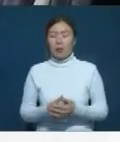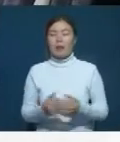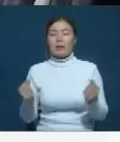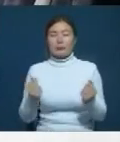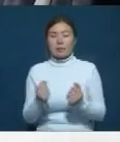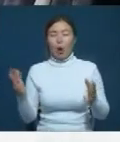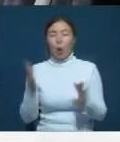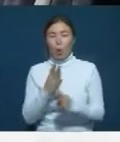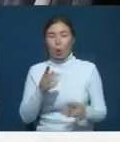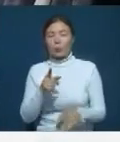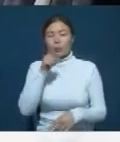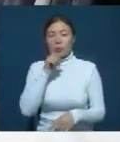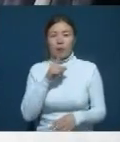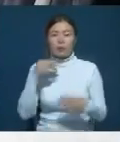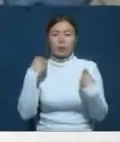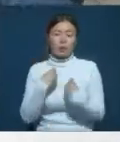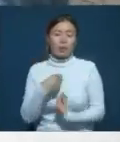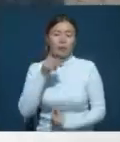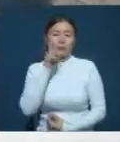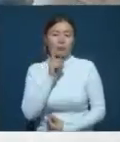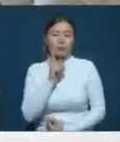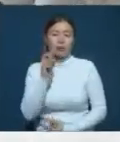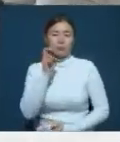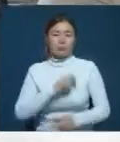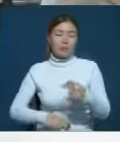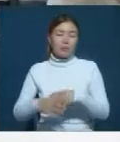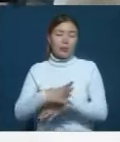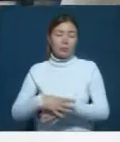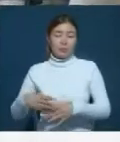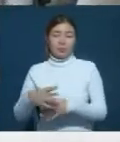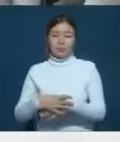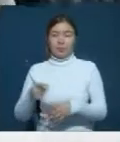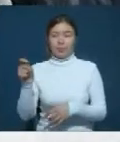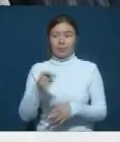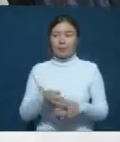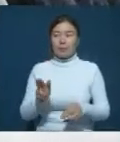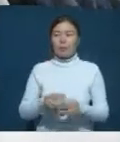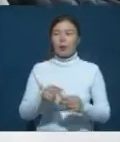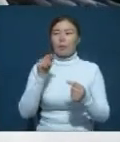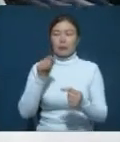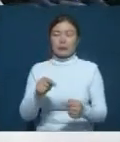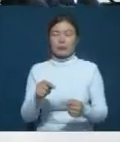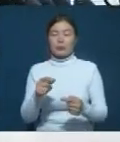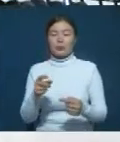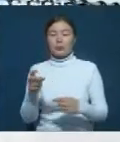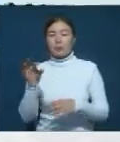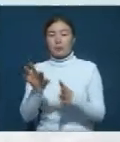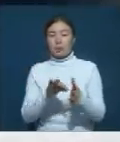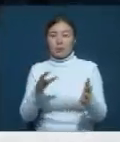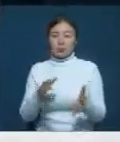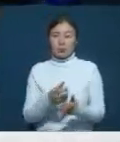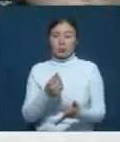қыста ауарайына қолайлы, киюге ыңғайлы ішік іздеп келген. Мамандармен кеңесіп талғамына сай тонды бірден